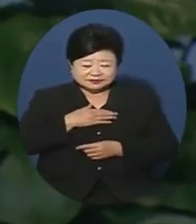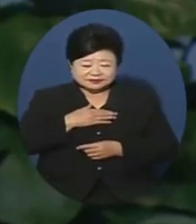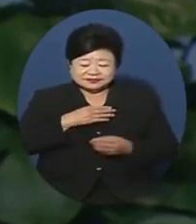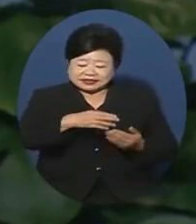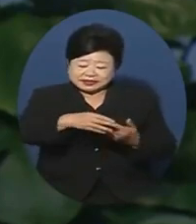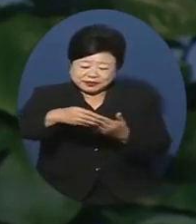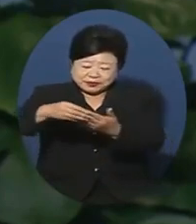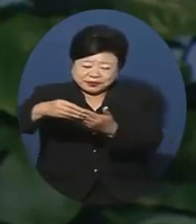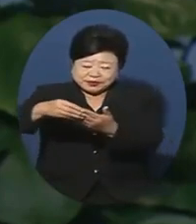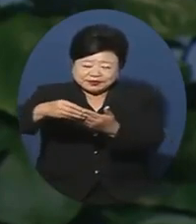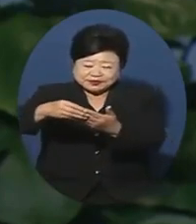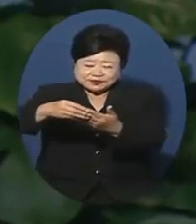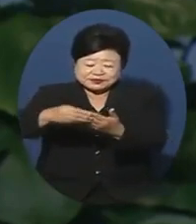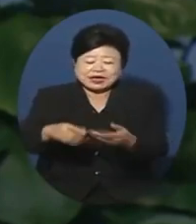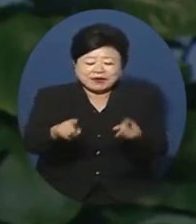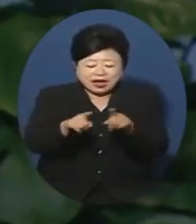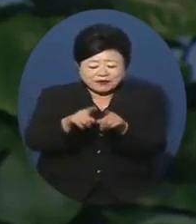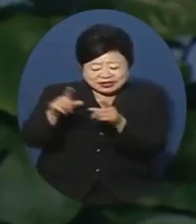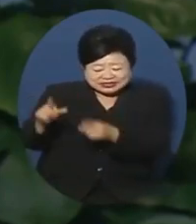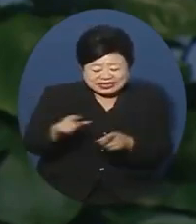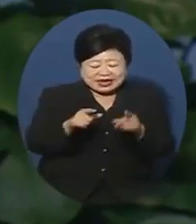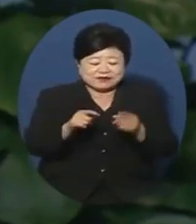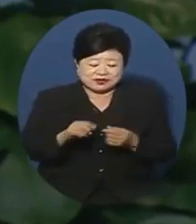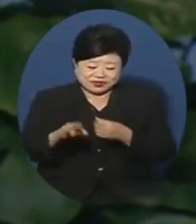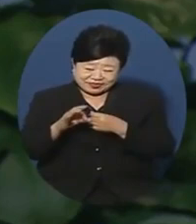데리고 나와 함께 살면